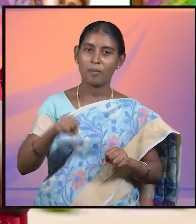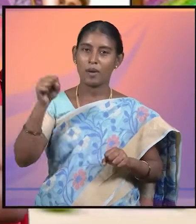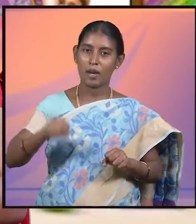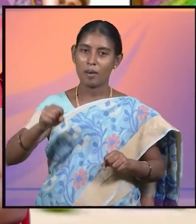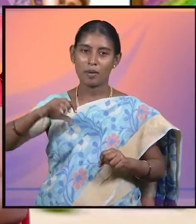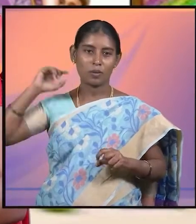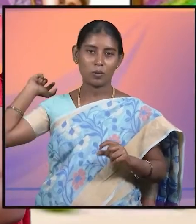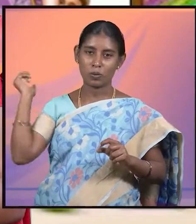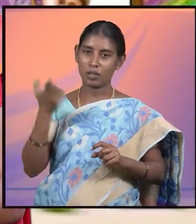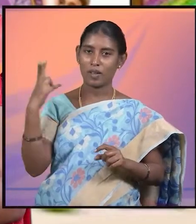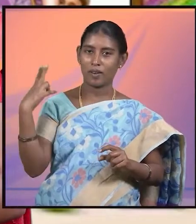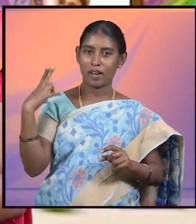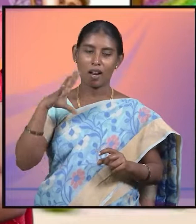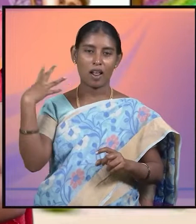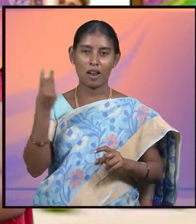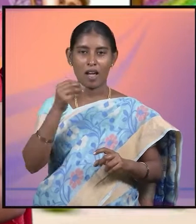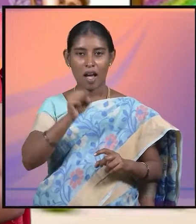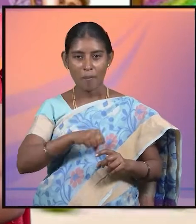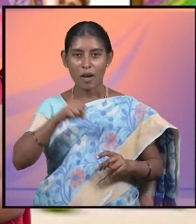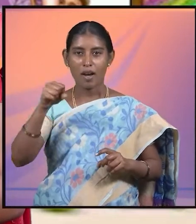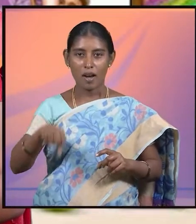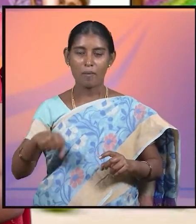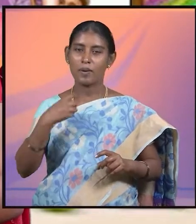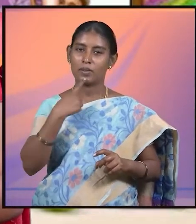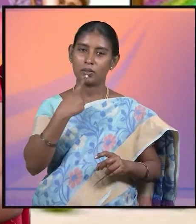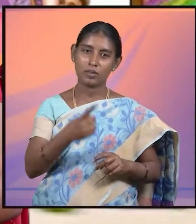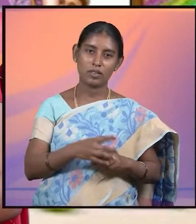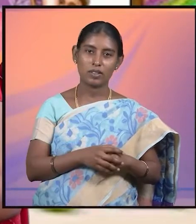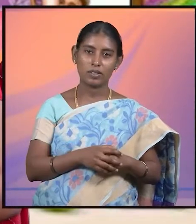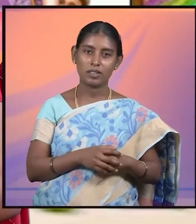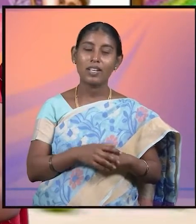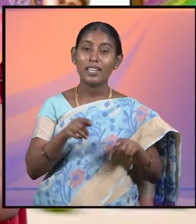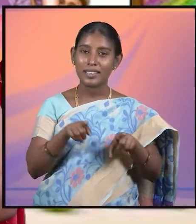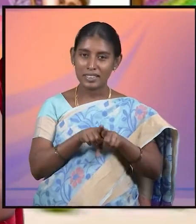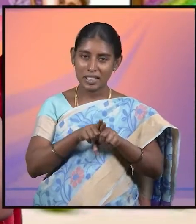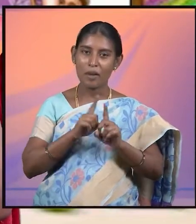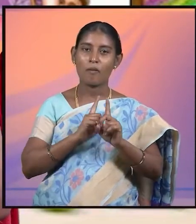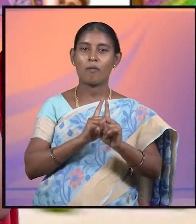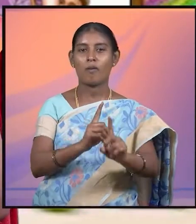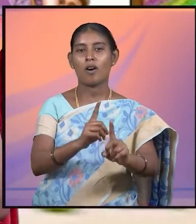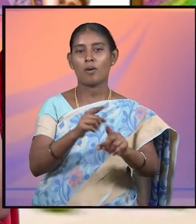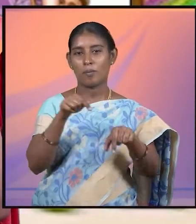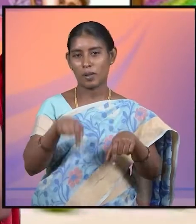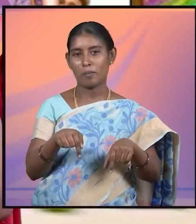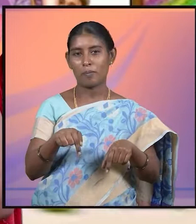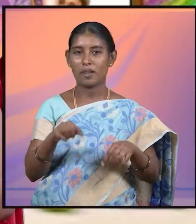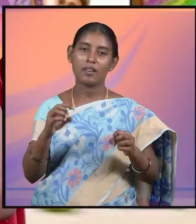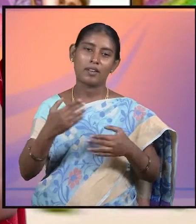ஆமாம் போட ஆரம்பித்தனர். அந்த பழக்கம் வில்லுப்பாட்டில் இன்றும் தொடர்கிறது